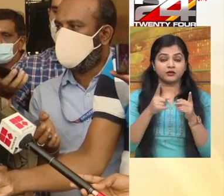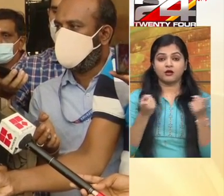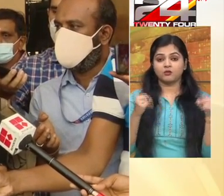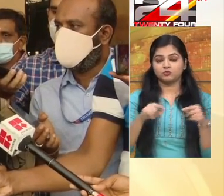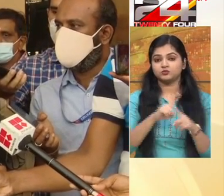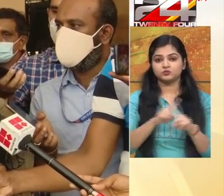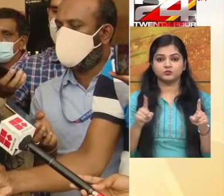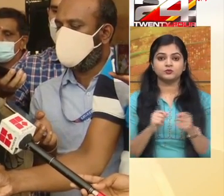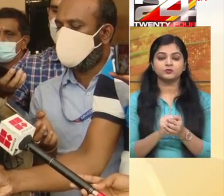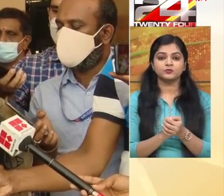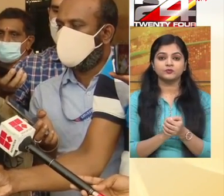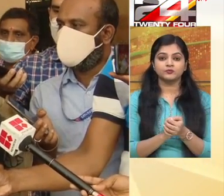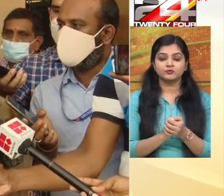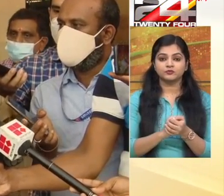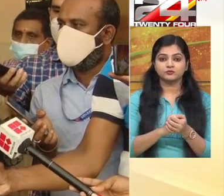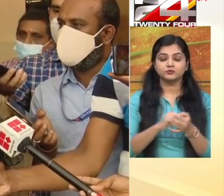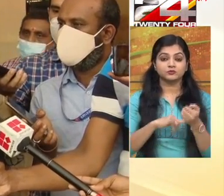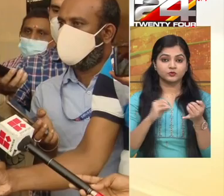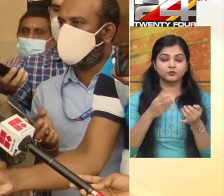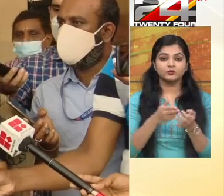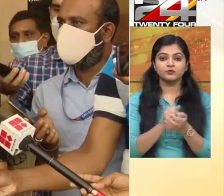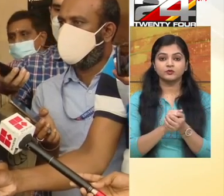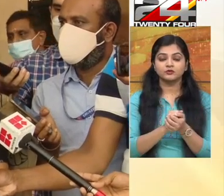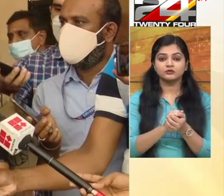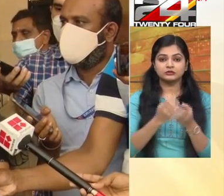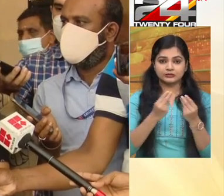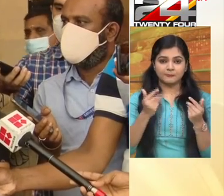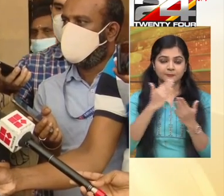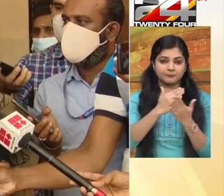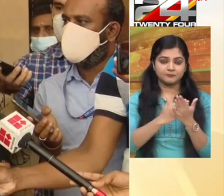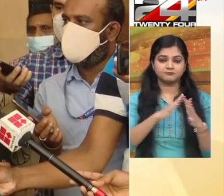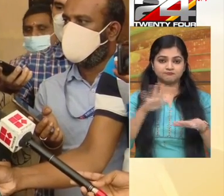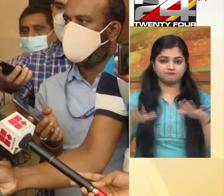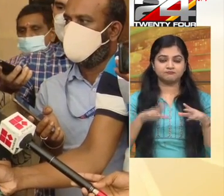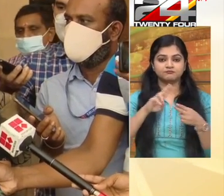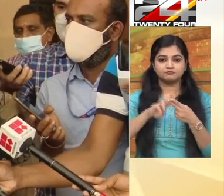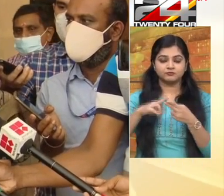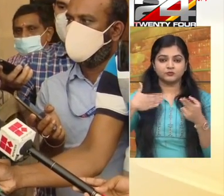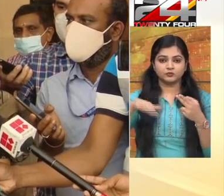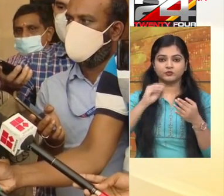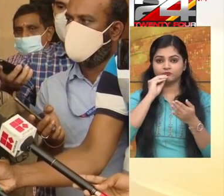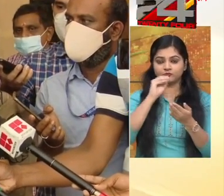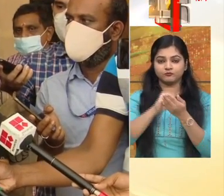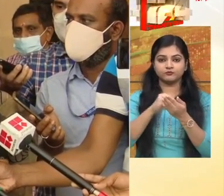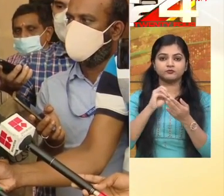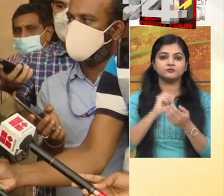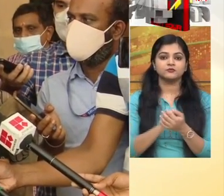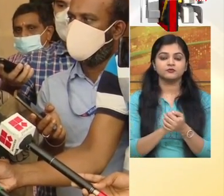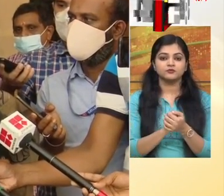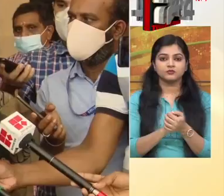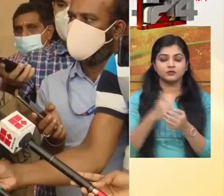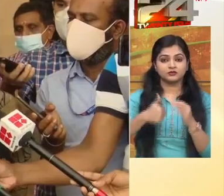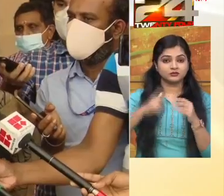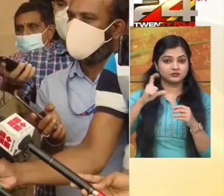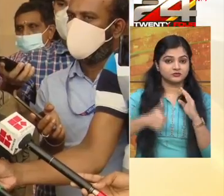പാടില്ല. അപ്പോൾ അതുകൊണ്ട് ചില കാര്യങ്ങൾ, ചില നടപടികൾ സ്വീകരിക്കണമെന്നുള്ള നിർദ്ദേശം കൂടി അഡീഷണൽ